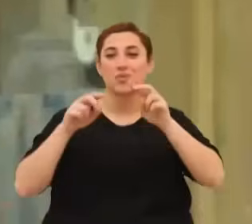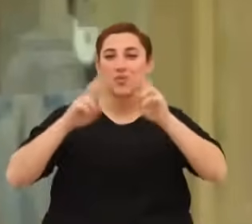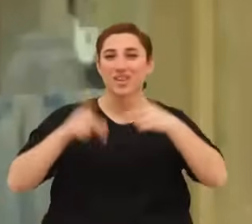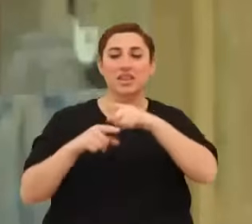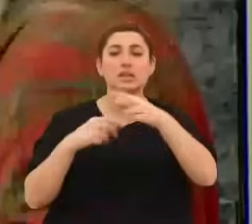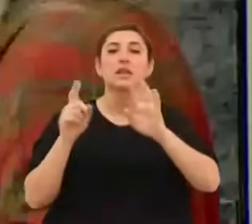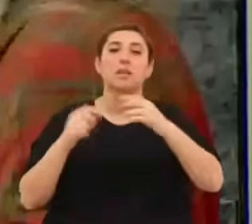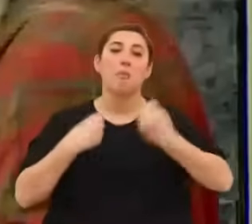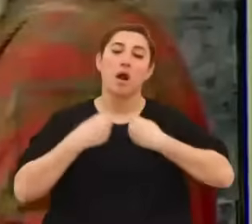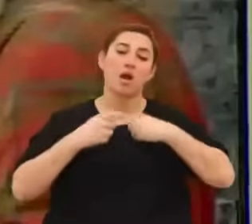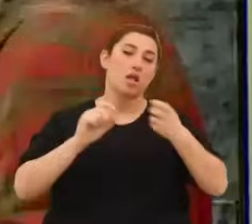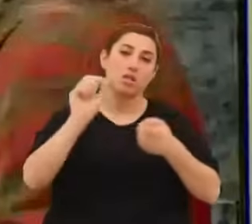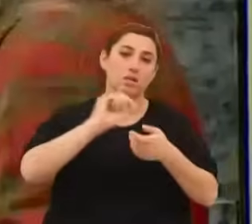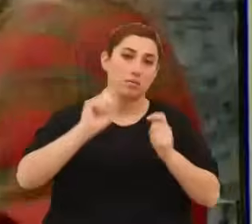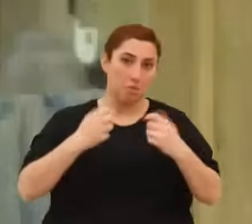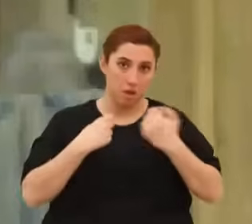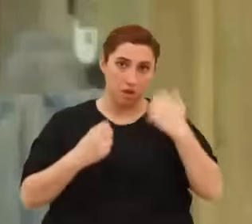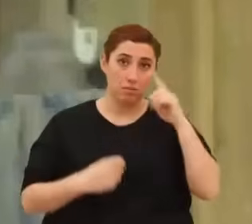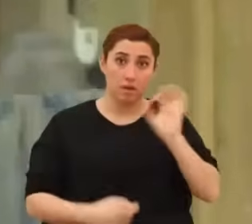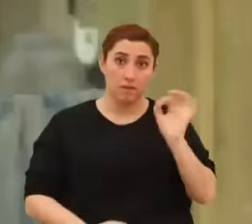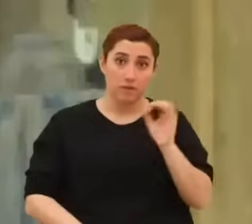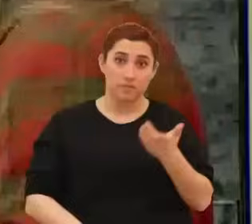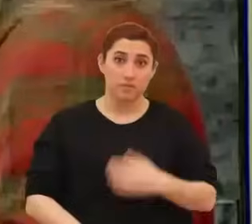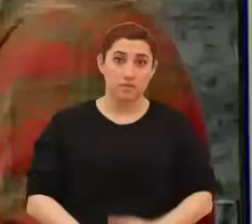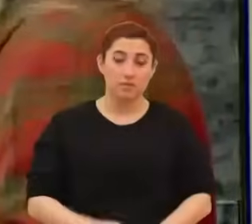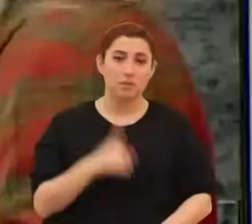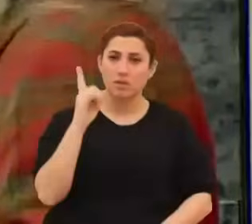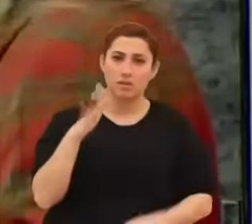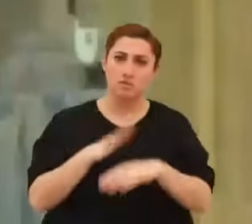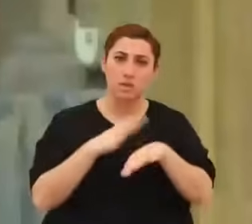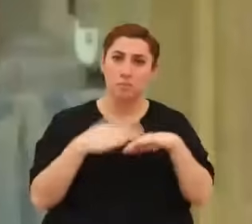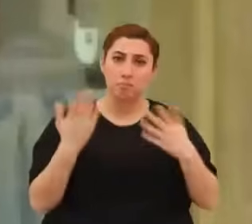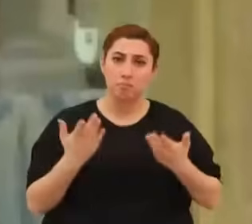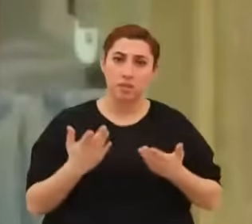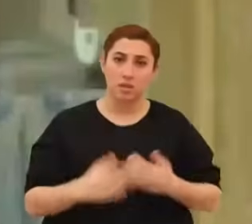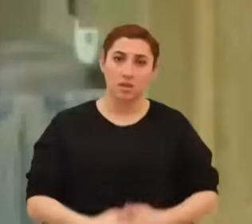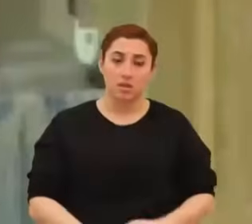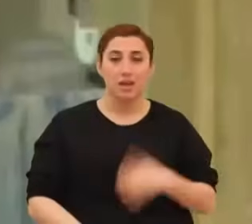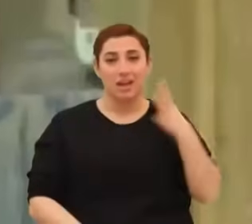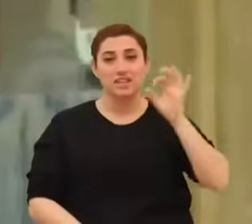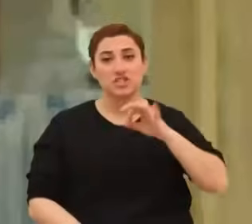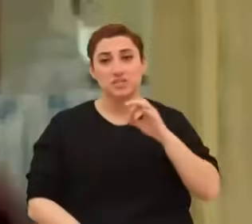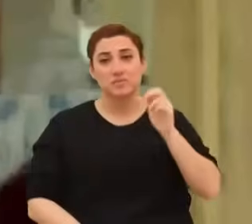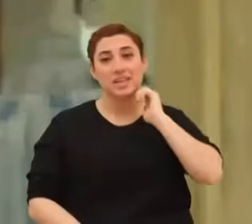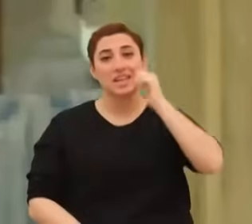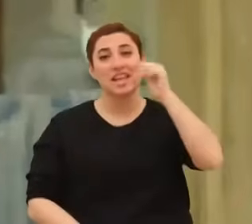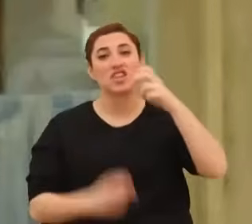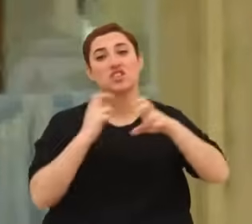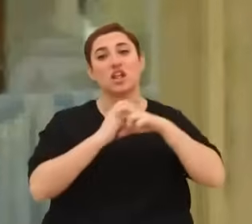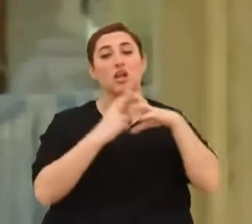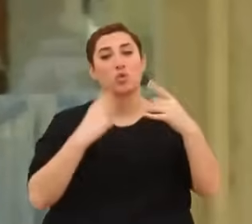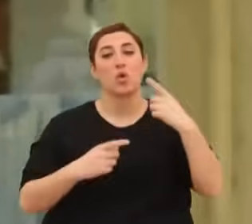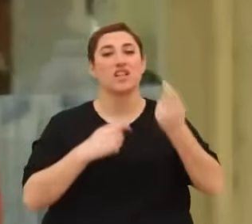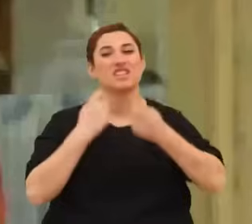çiz. Bak, bakkalı mı? Evet, bakkalı. Bir daha. Yani şimdi geleceği tehlikede